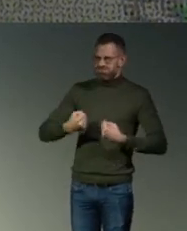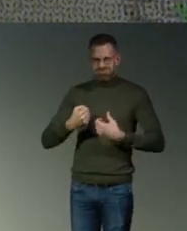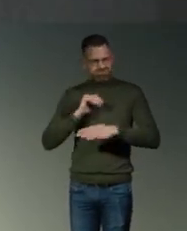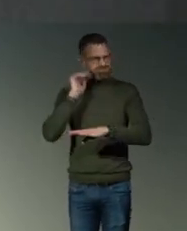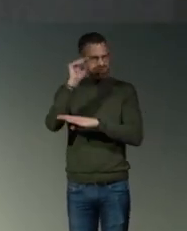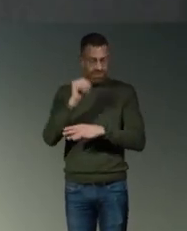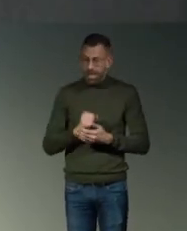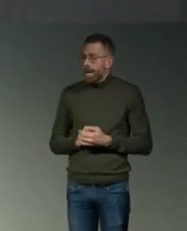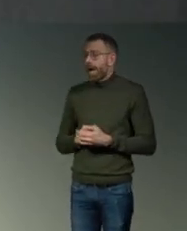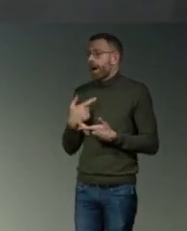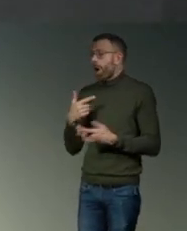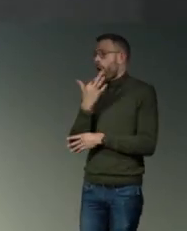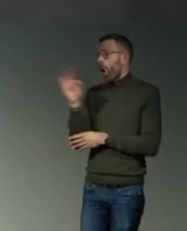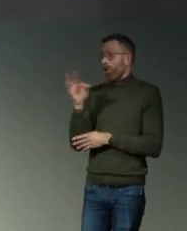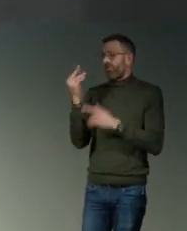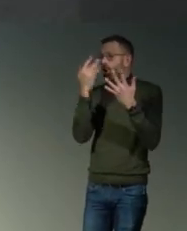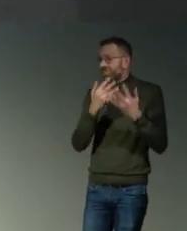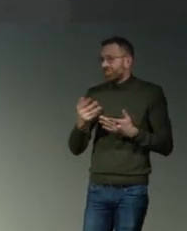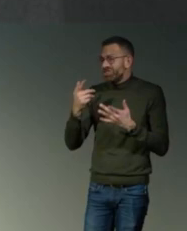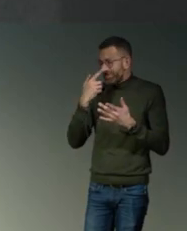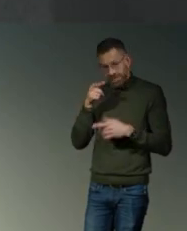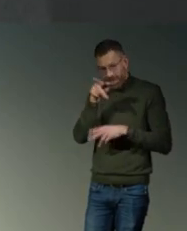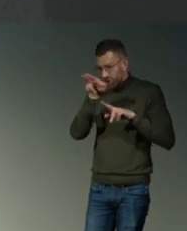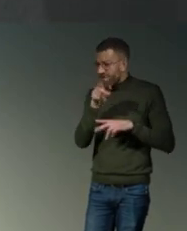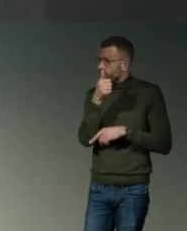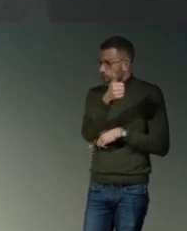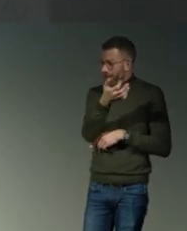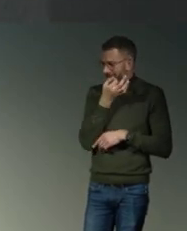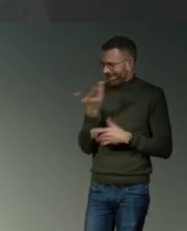Alors les chiffres sont assez clairs en France. Selon les chasseurs eux-mêmes,